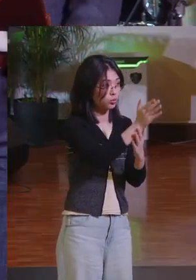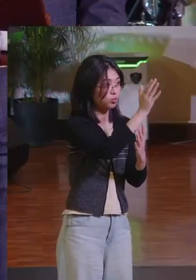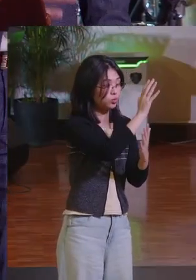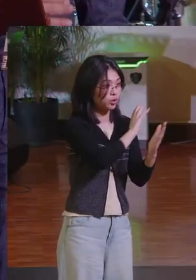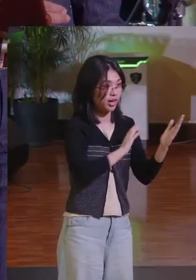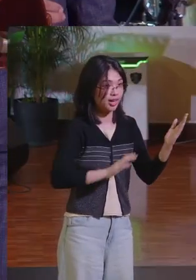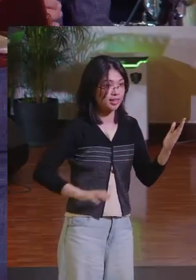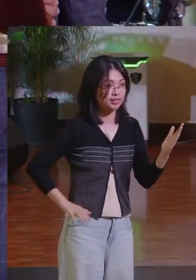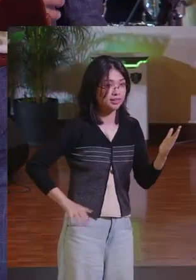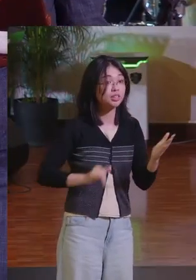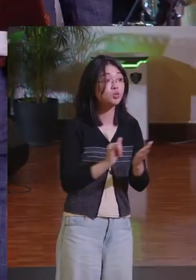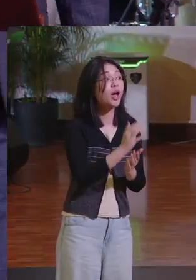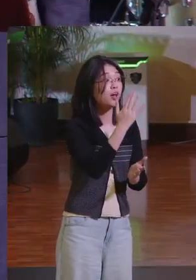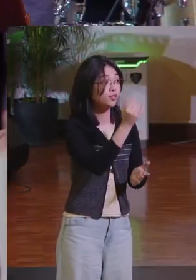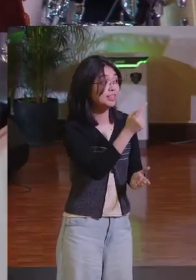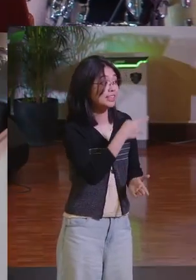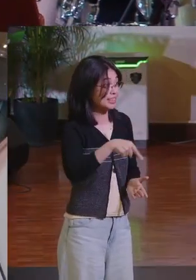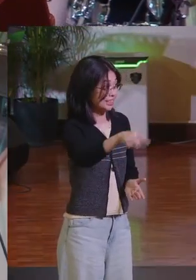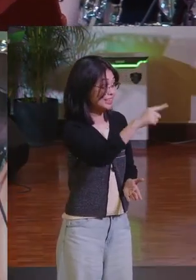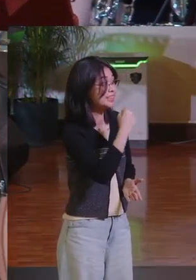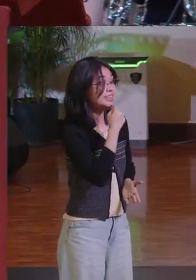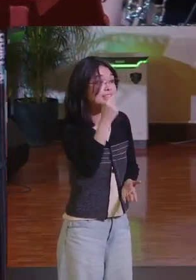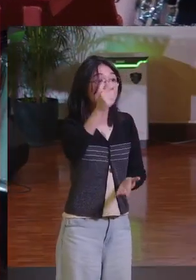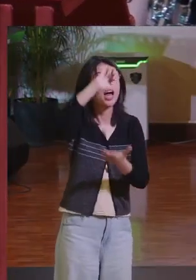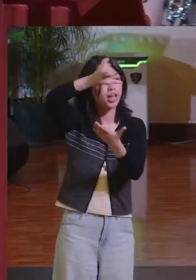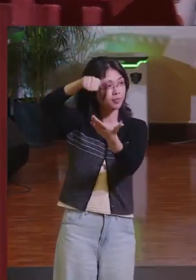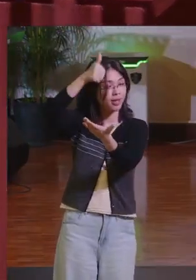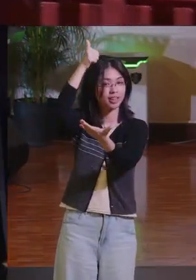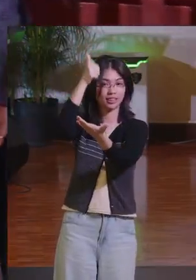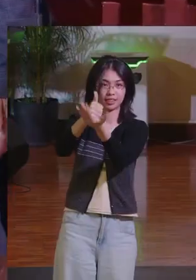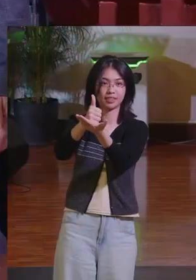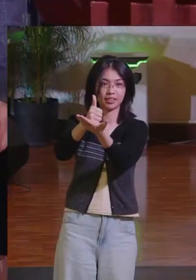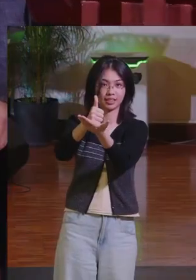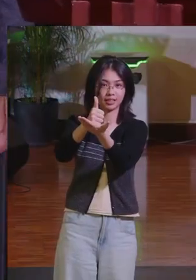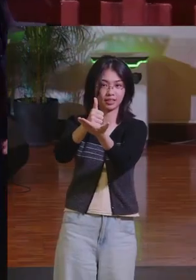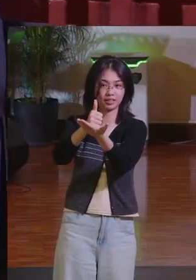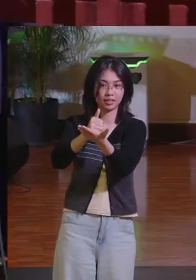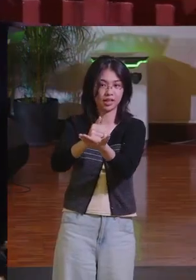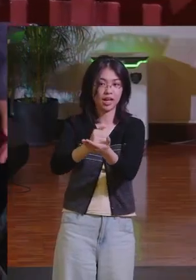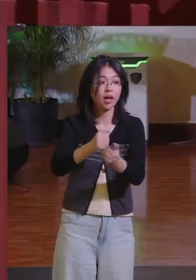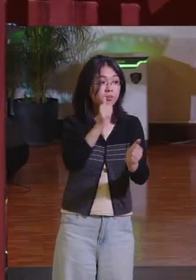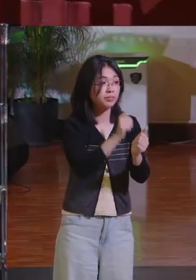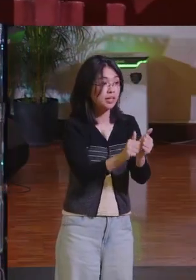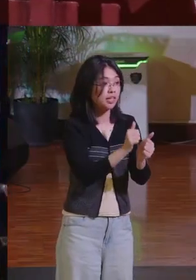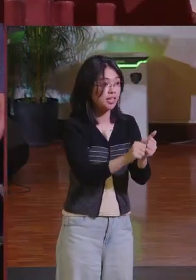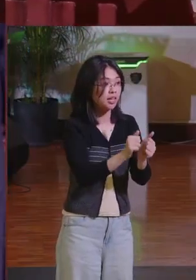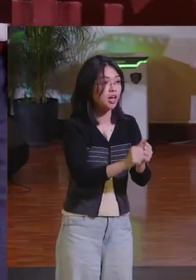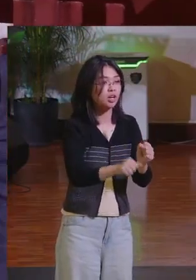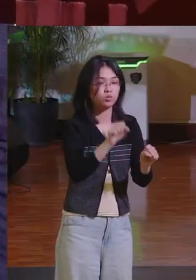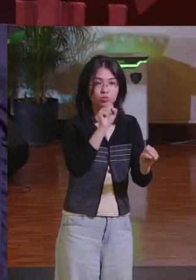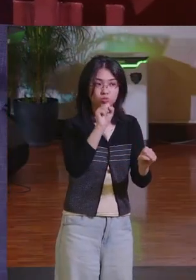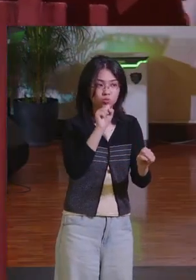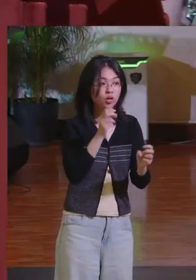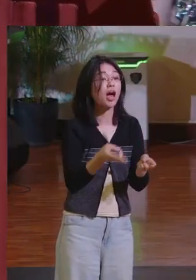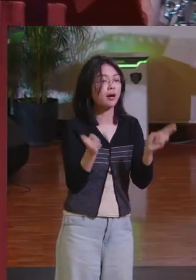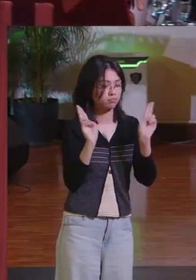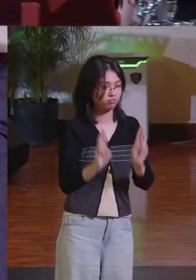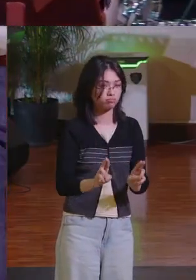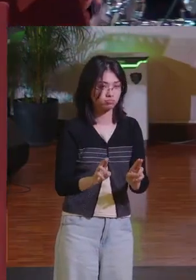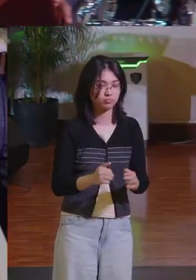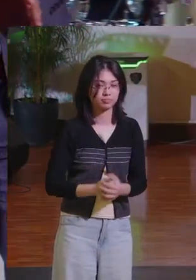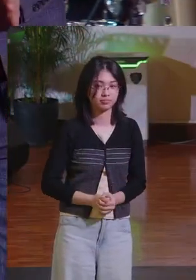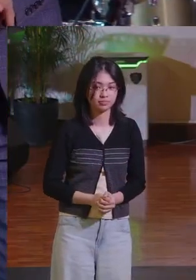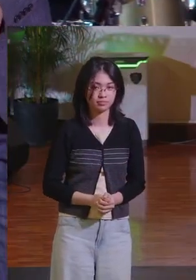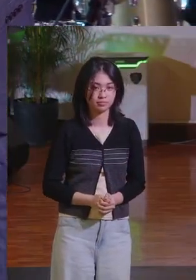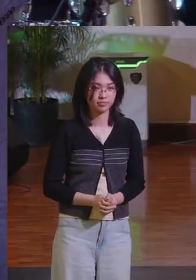why we say amen. Amen means so be it. Lord, yan ang sinabi mo, yan ang matutupad. Alam niyo po yung